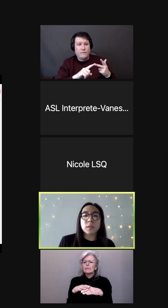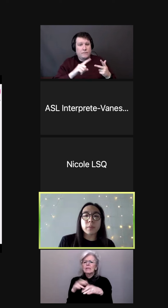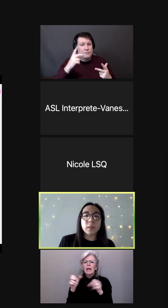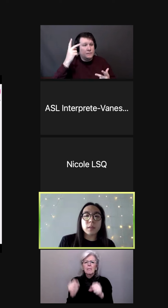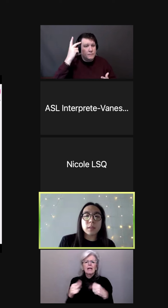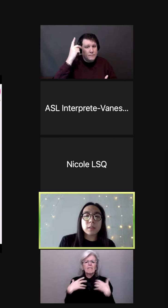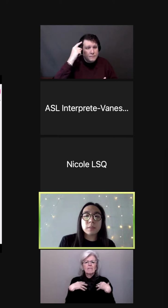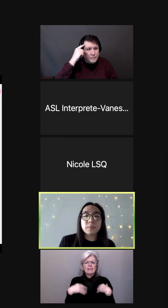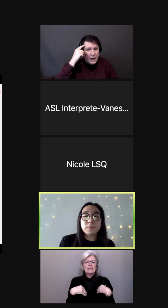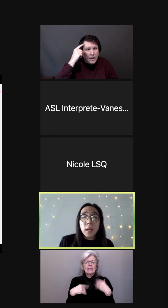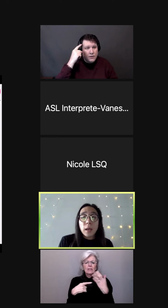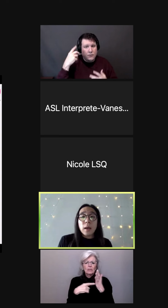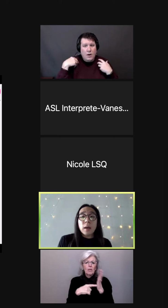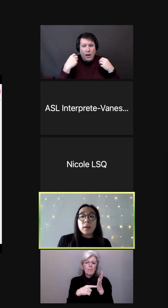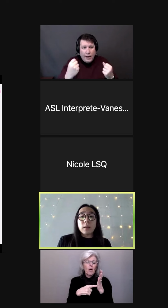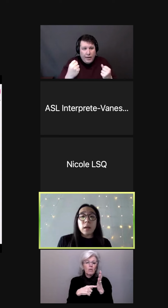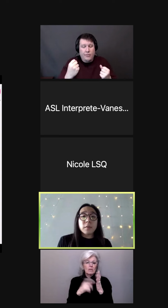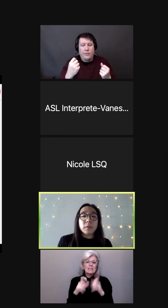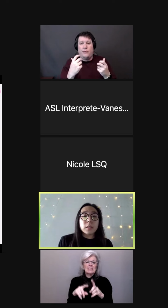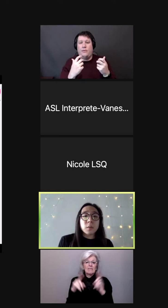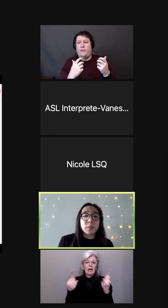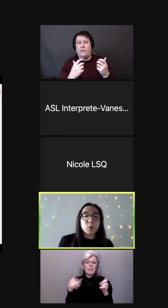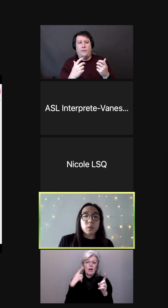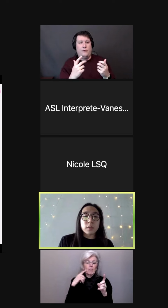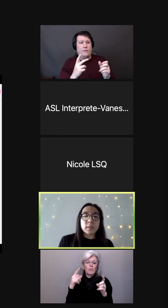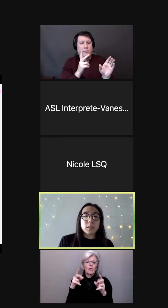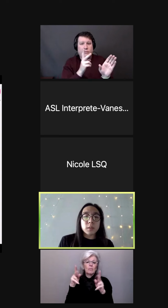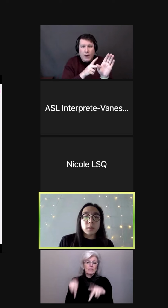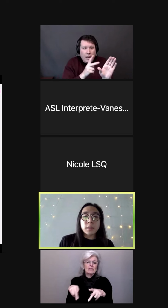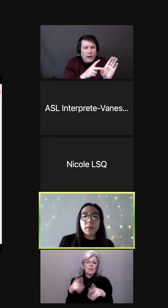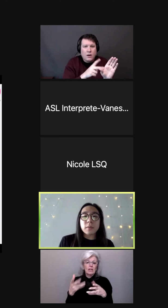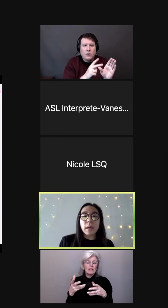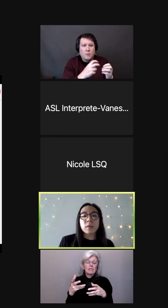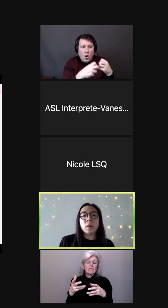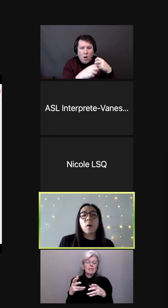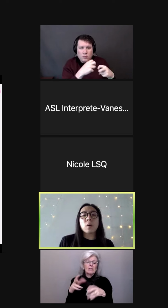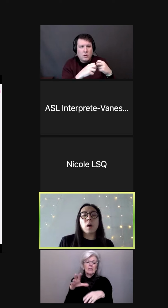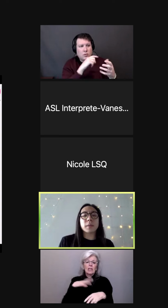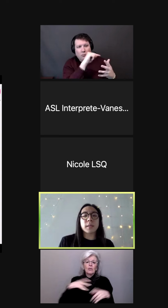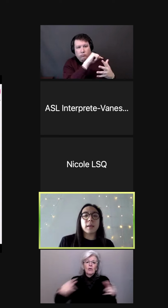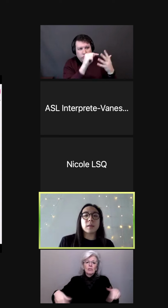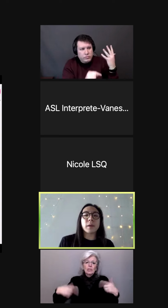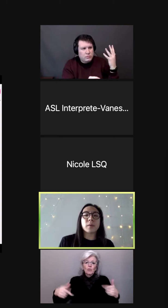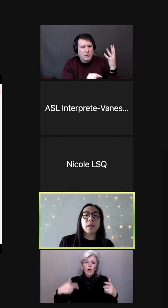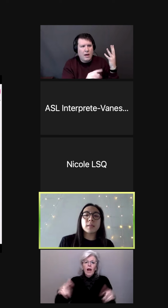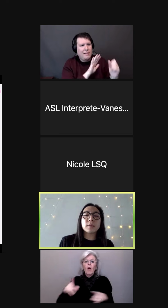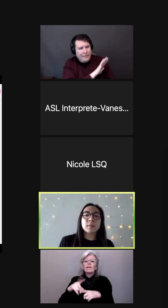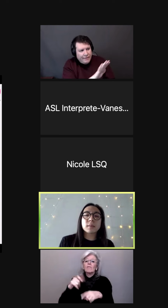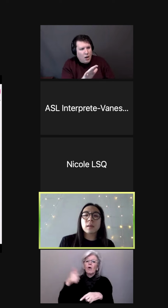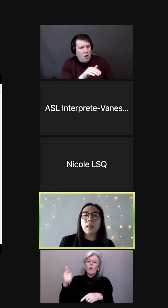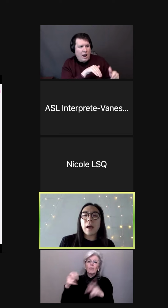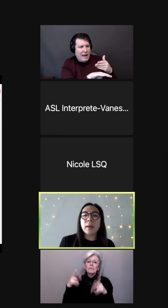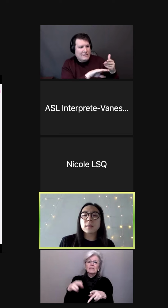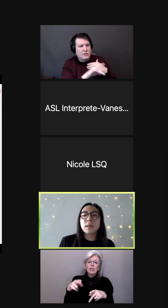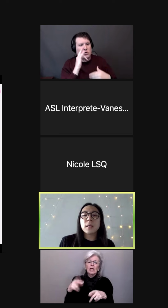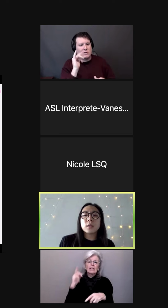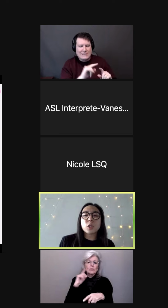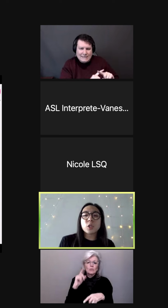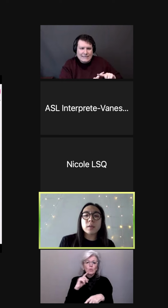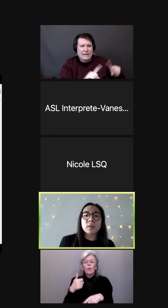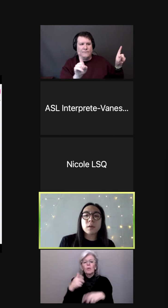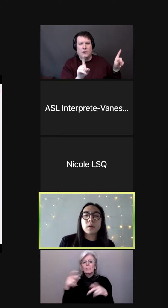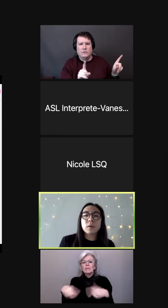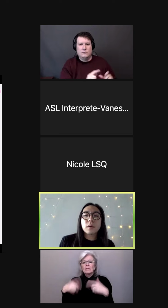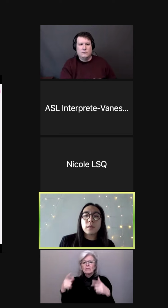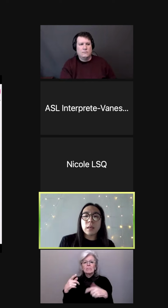manifeste de manière très différente pour les utiliseurs de fronteil roulant, les sourds ou les personnes souvent d'un handicap mental, psychiatrique